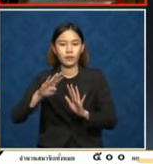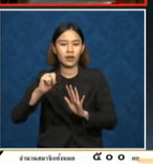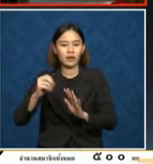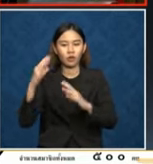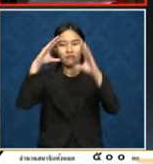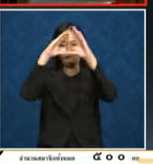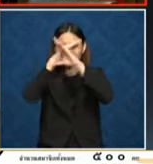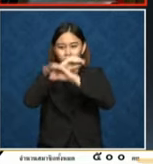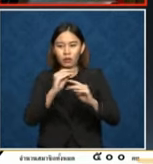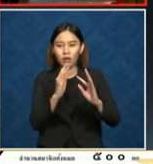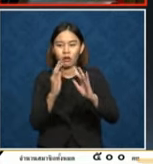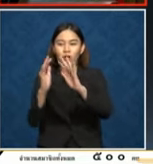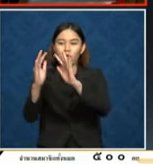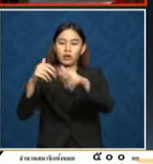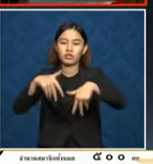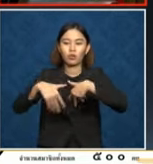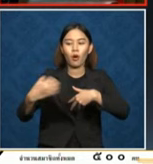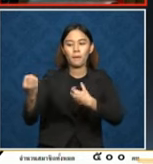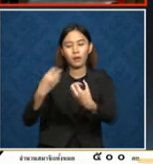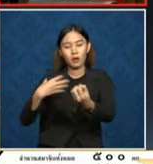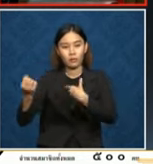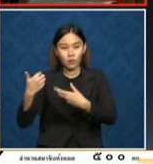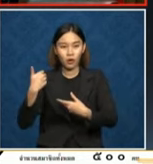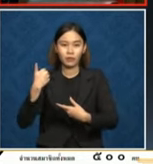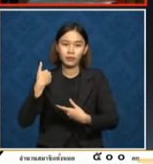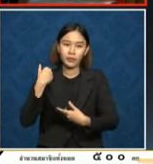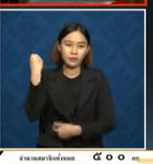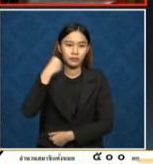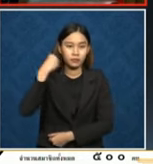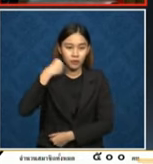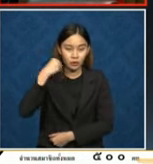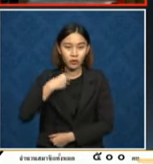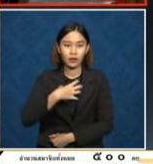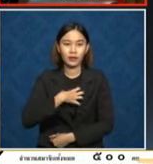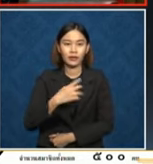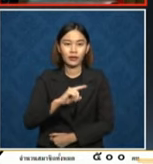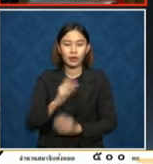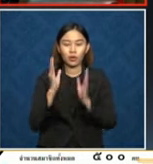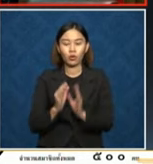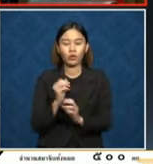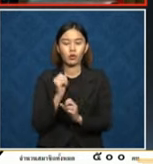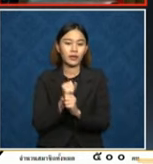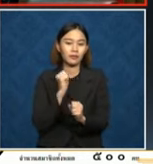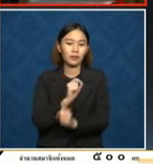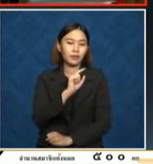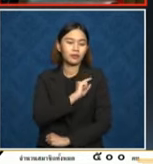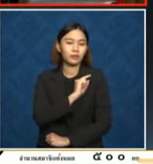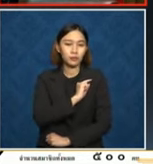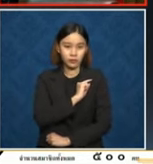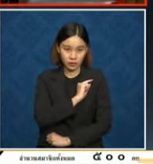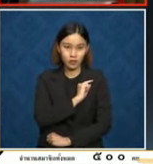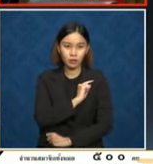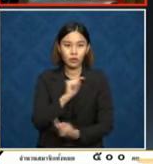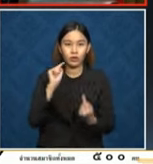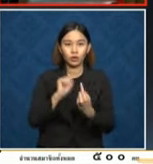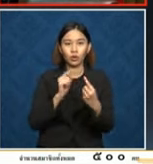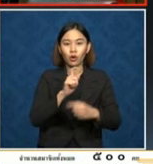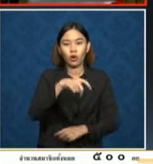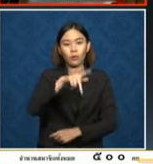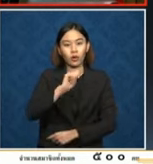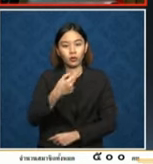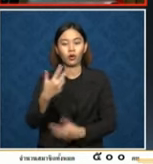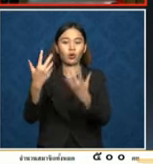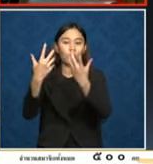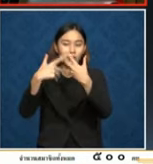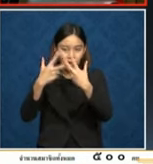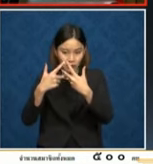คืนซึ่งชาวบ้านได้มีการร้องเรียนหลายต่อหลายครั้งจึงอยากให้เจ้าหน้าที่ผู้มีส่วนเกี่ยวข้องทั้งท้องถิ่นอุตสาหก